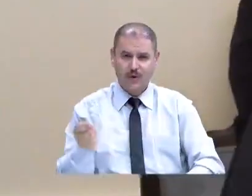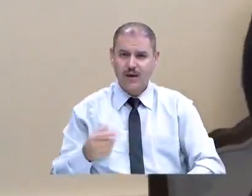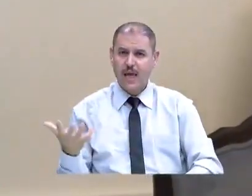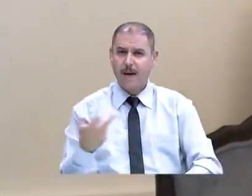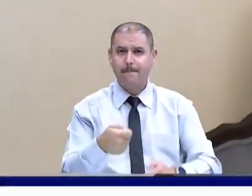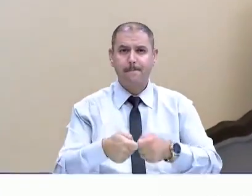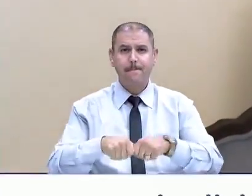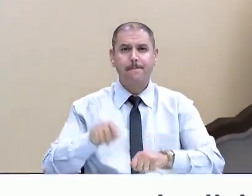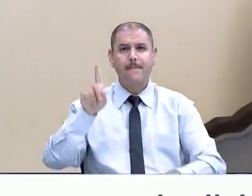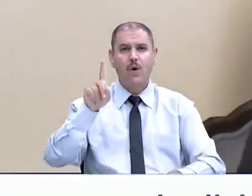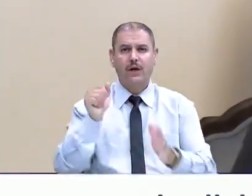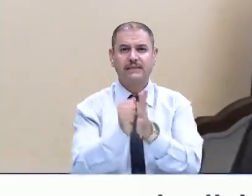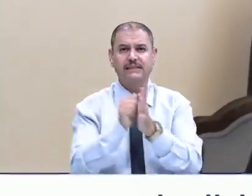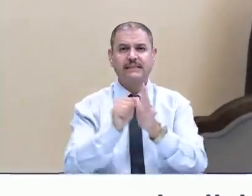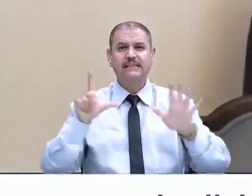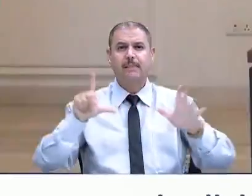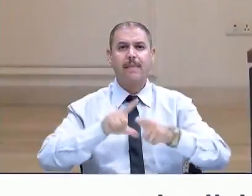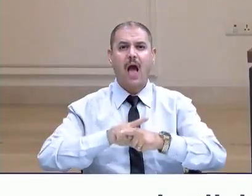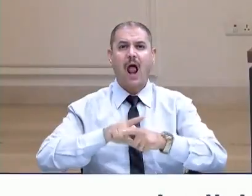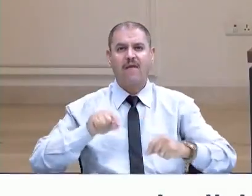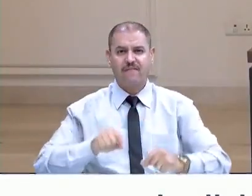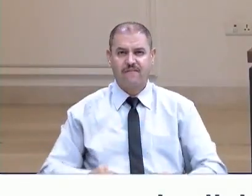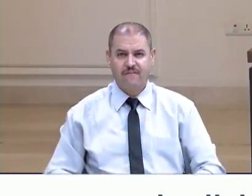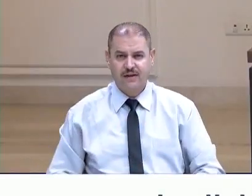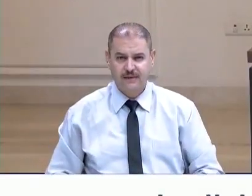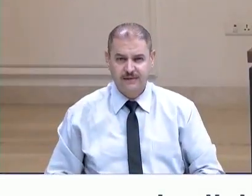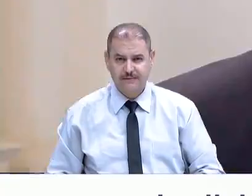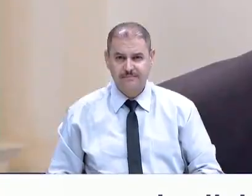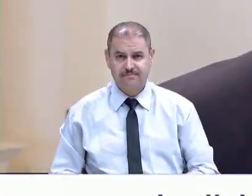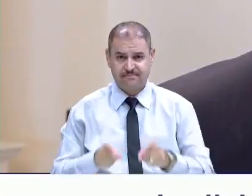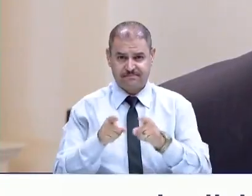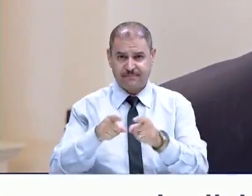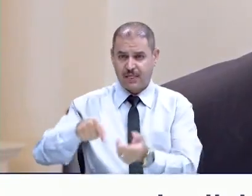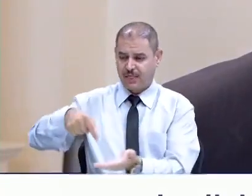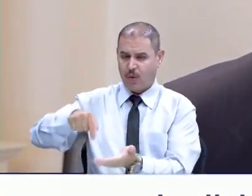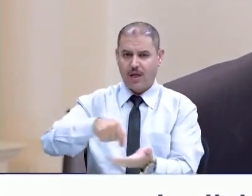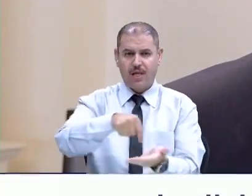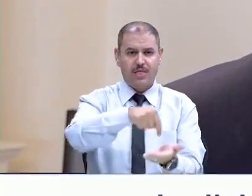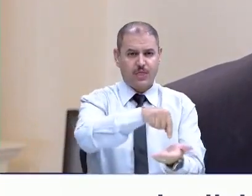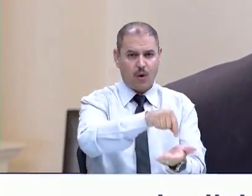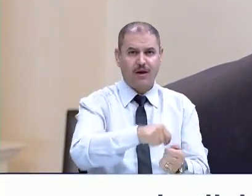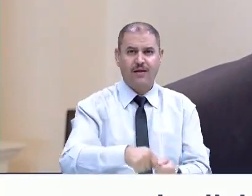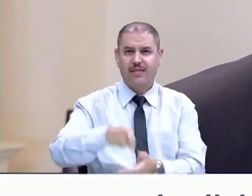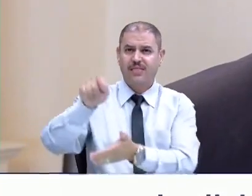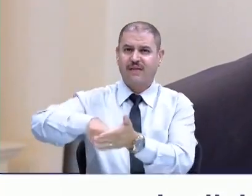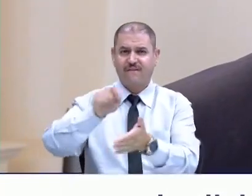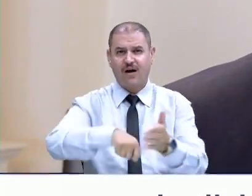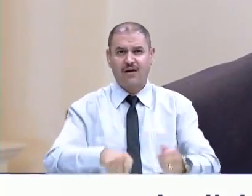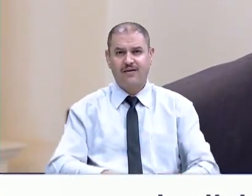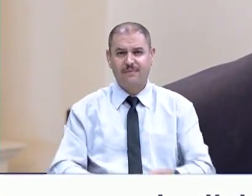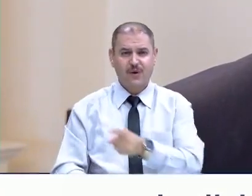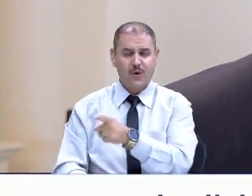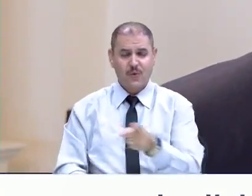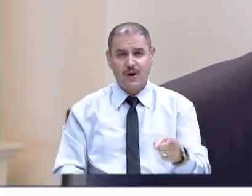من مليون و700 الف وحده مكافئه وقعنا اتفاقيه لتطوير وتحويل ميناء الحاويات الى ميناء اخضر